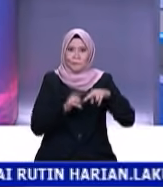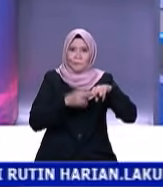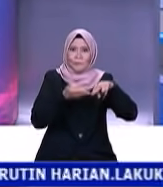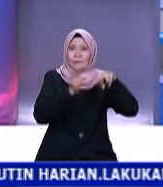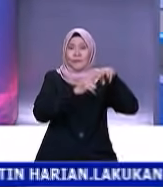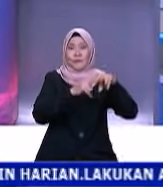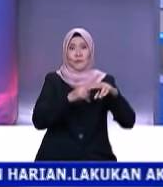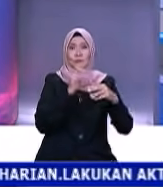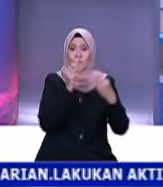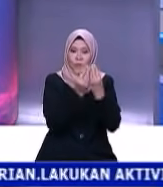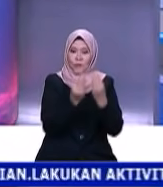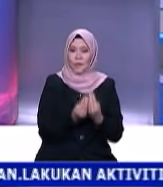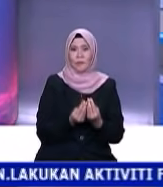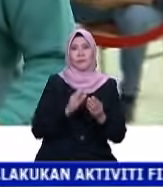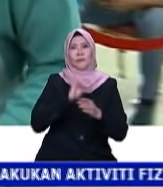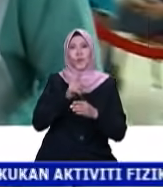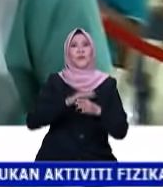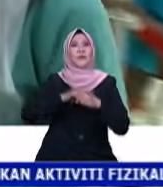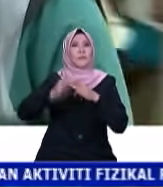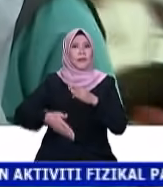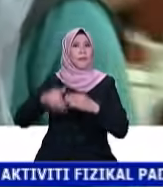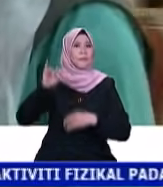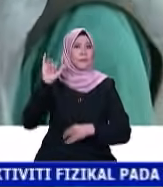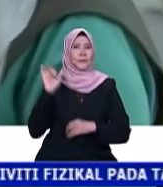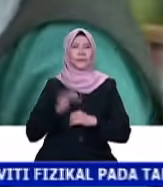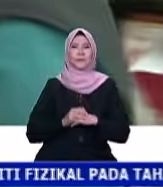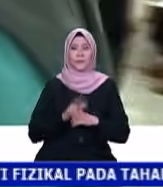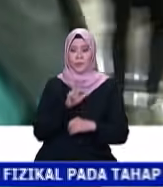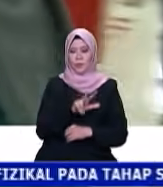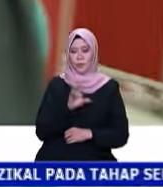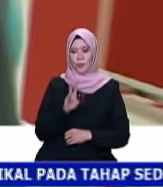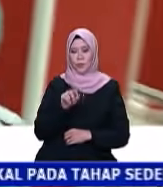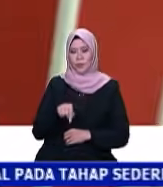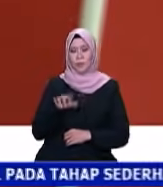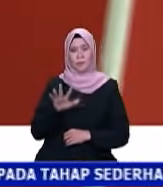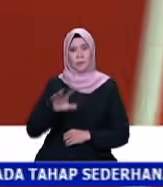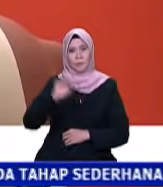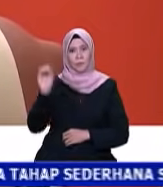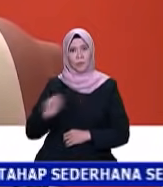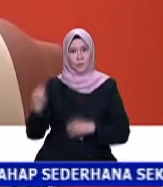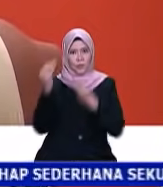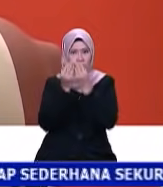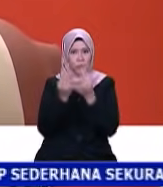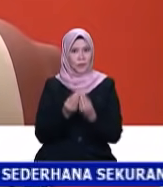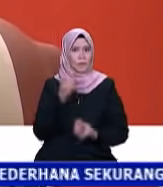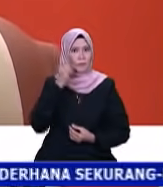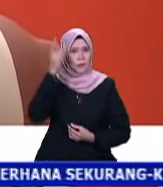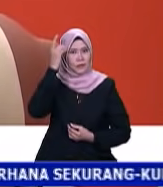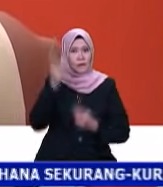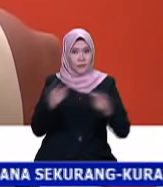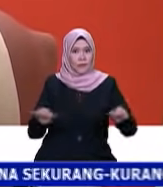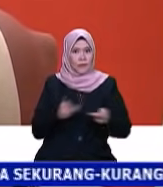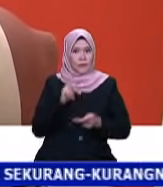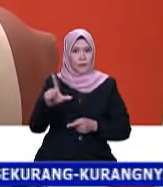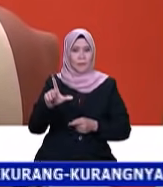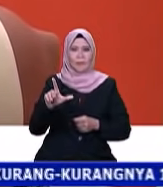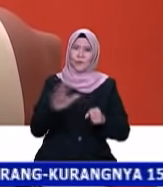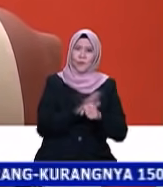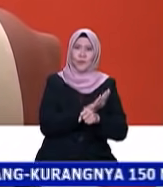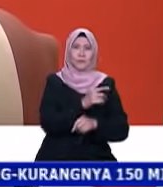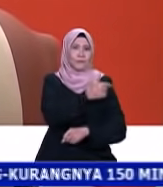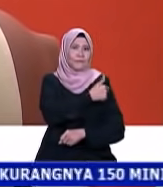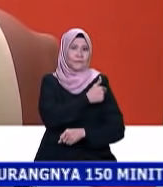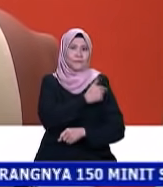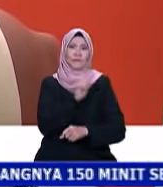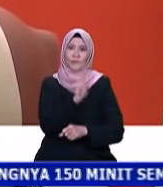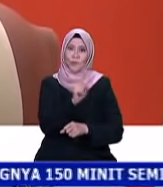yang tamat semalam. Secara keseluruhan, 37.5% populasi dewasa Lembah Kelang telah lengkap